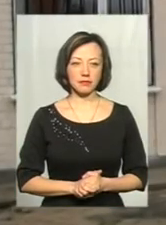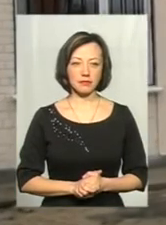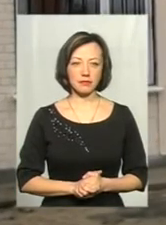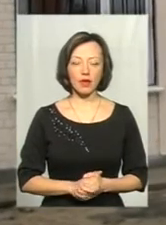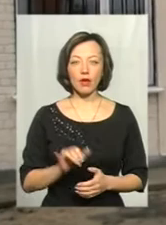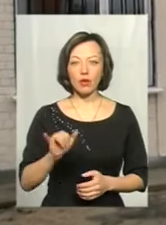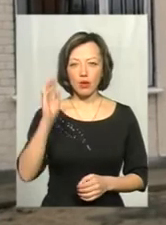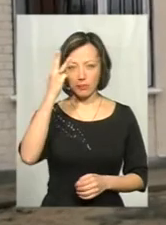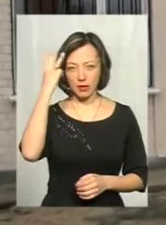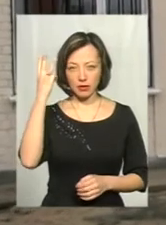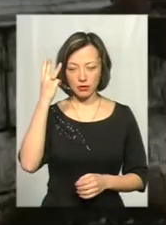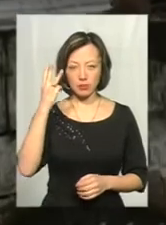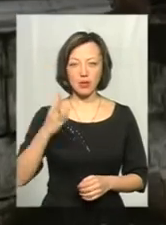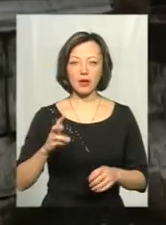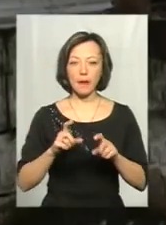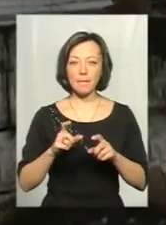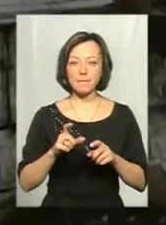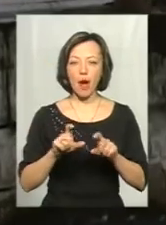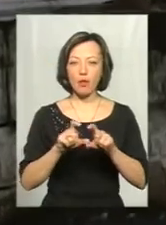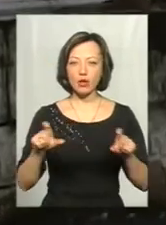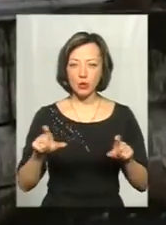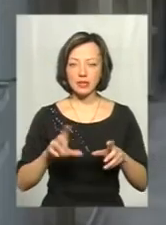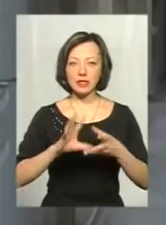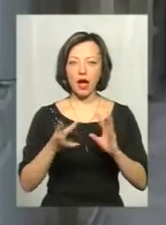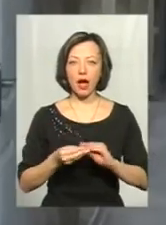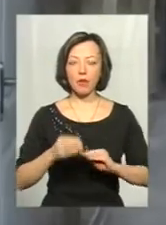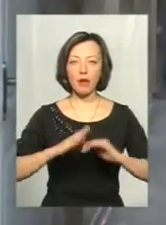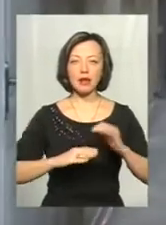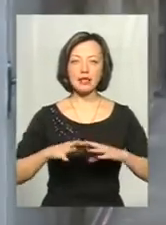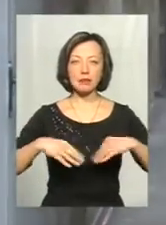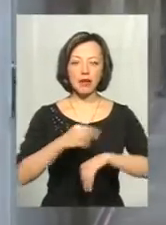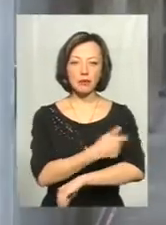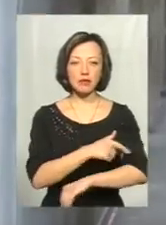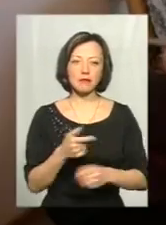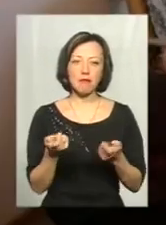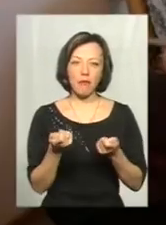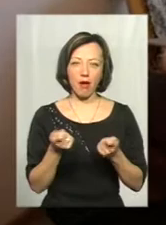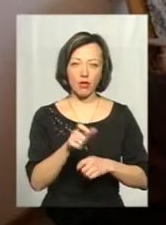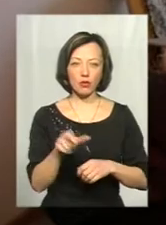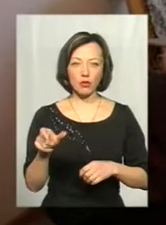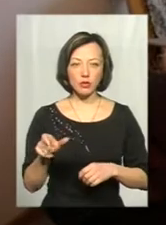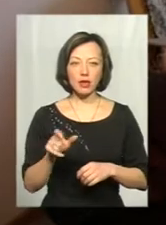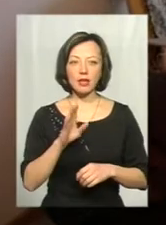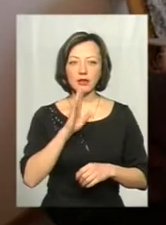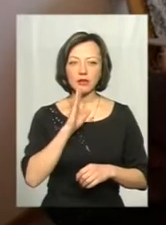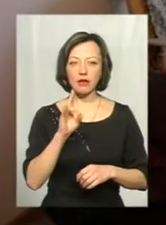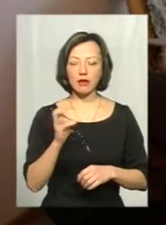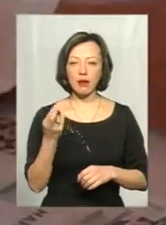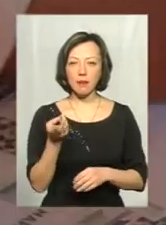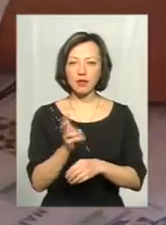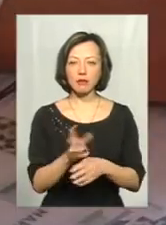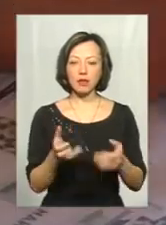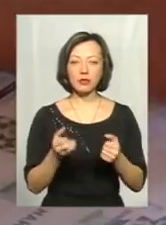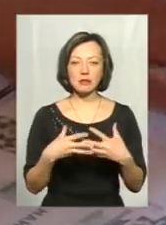У Хмельницькій амбулаторії загальної практики сімейної медицини на вулиці Гречка, 12, сьогодні малолюдно. Неля Коробієвська прийшла на прийом до сімейного